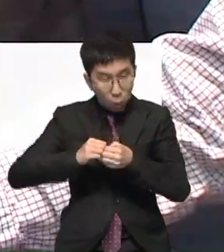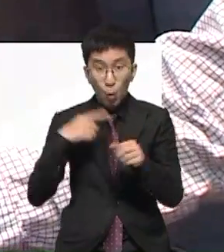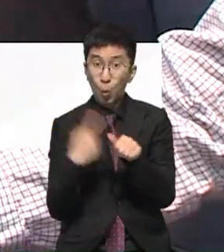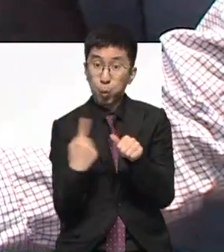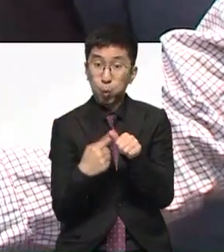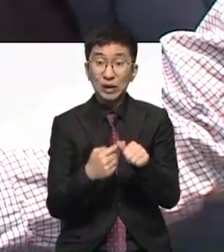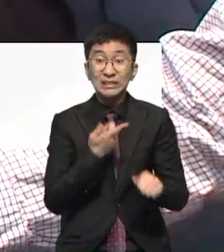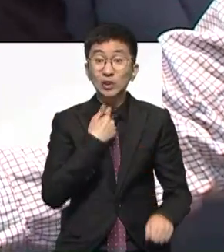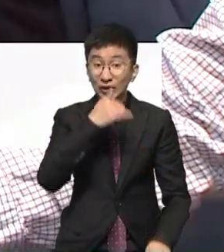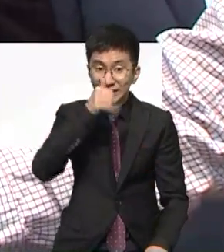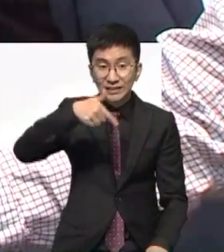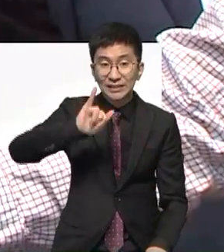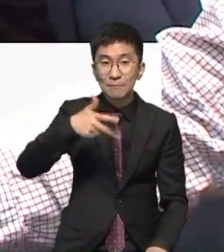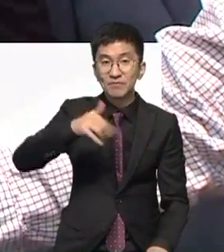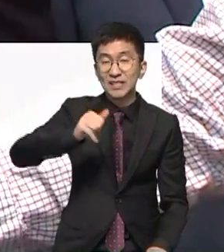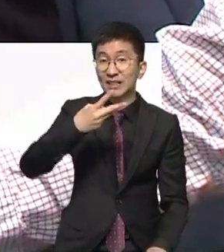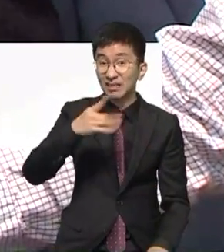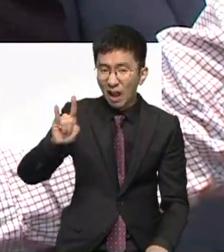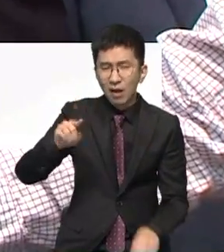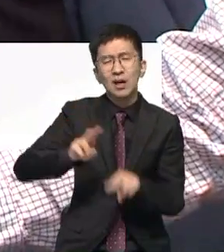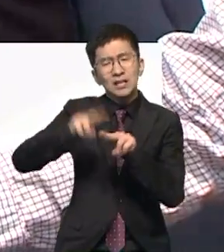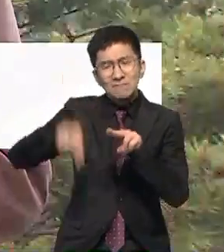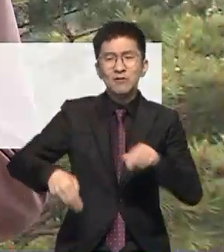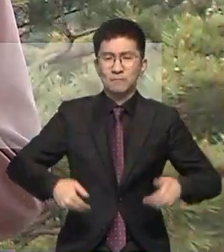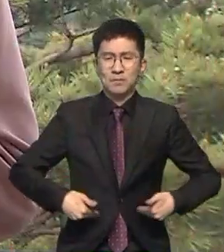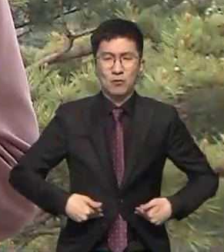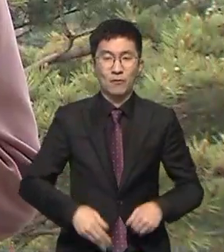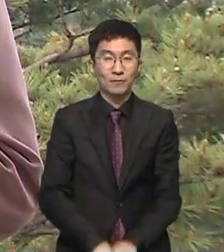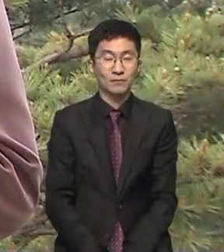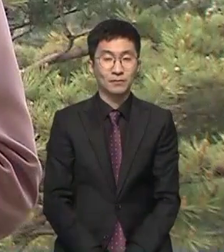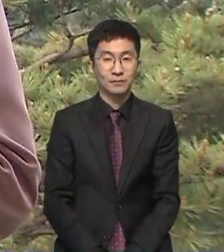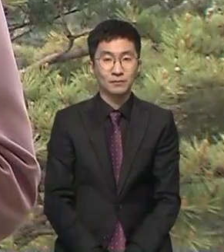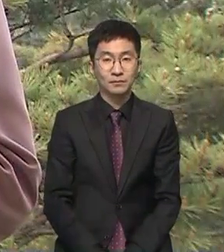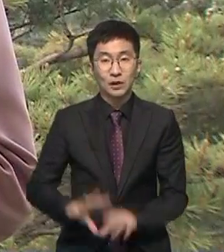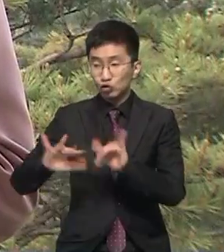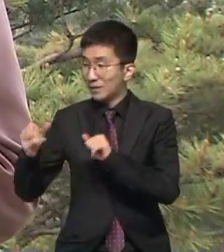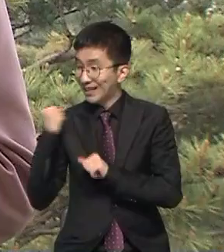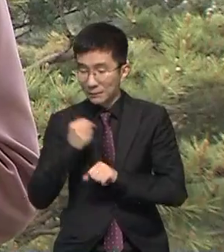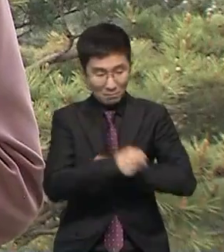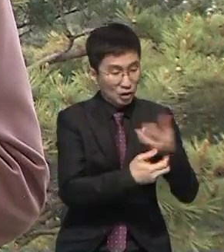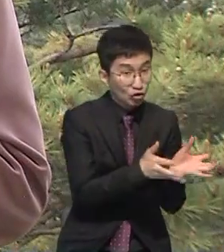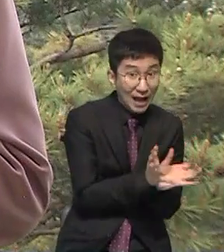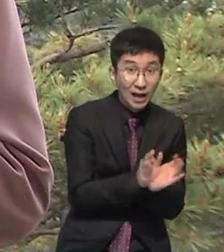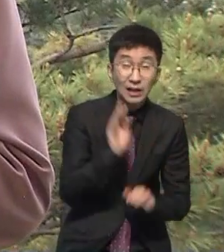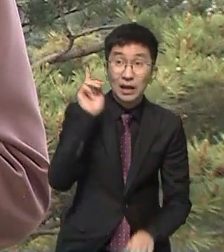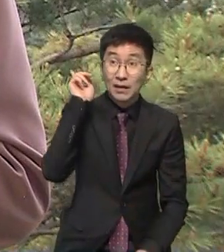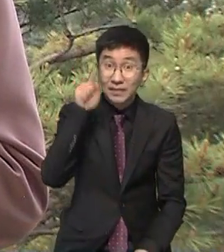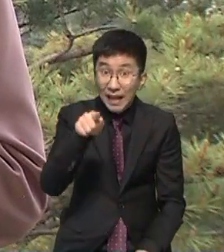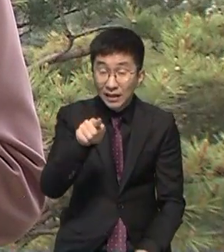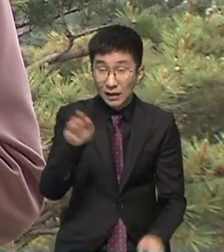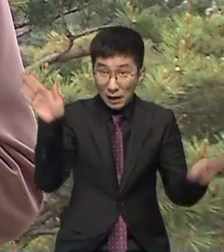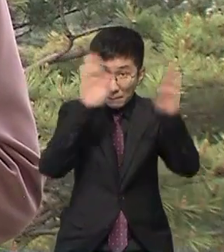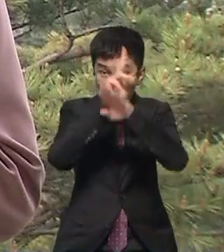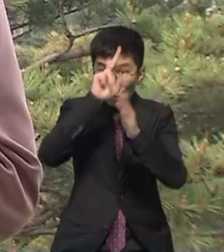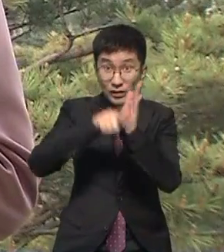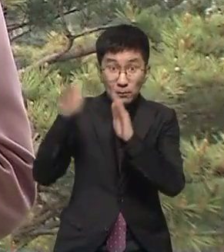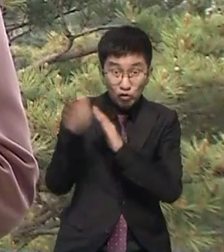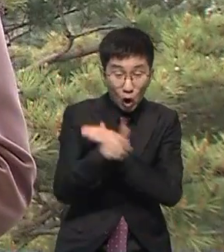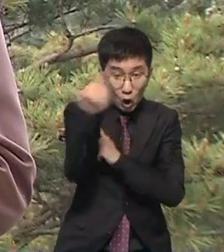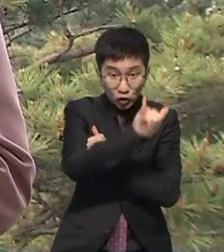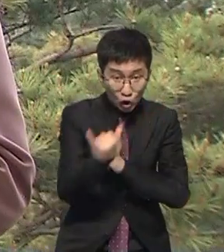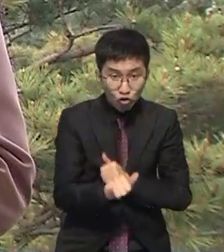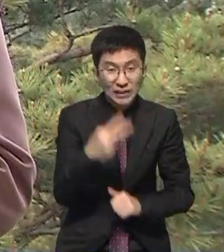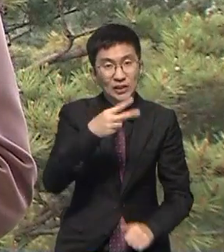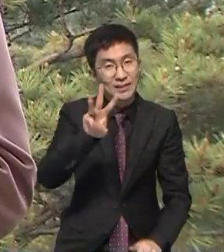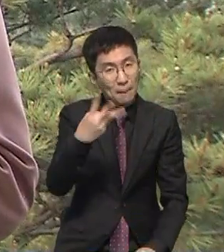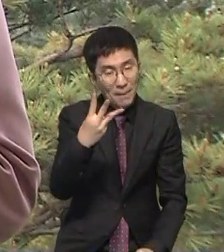후보의 그런 사퇴가 첫 번째가 되어야 할 것입니다. 여야는 내일 0시부터 전국 2,300여 개 선거구에서